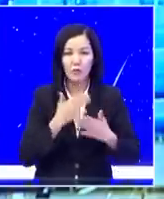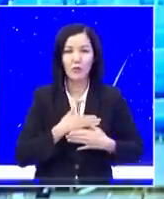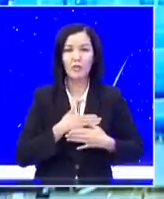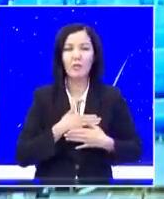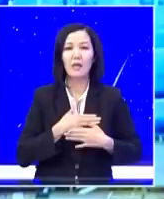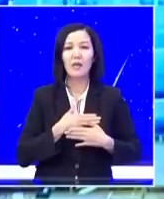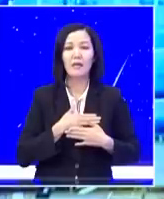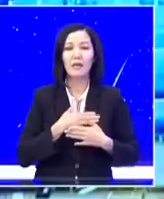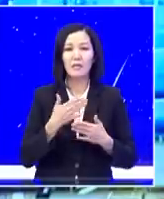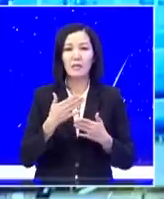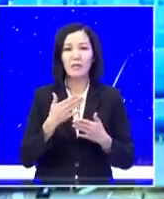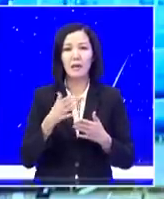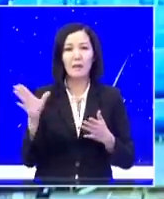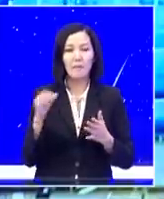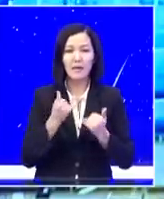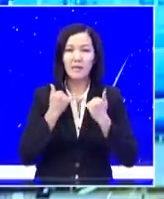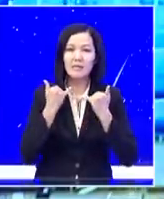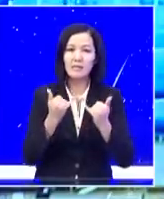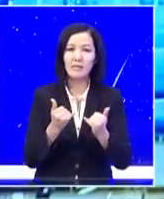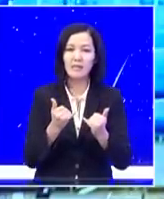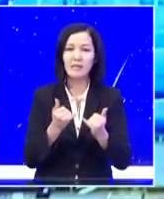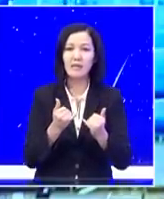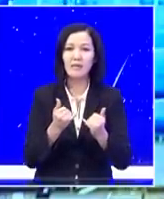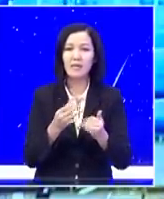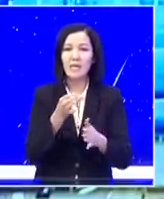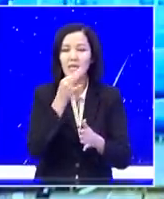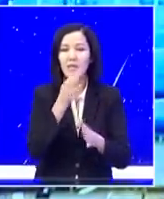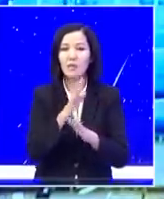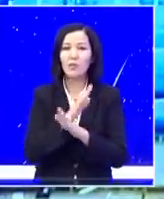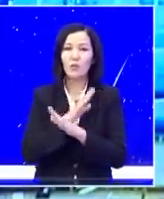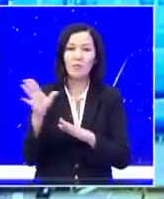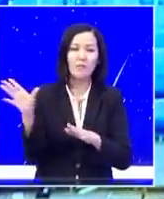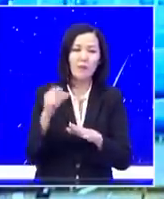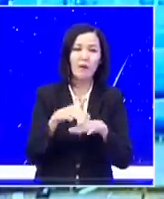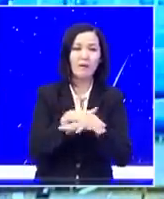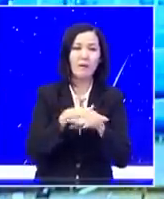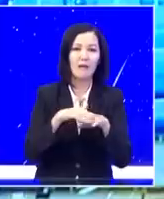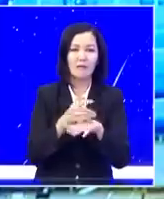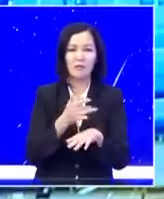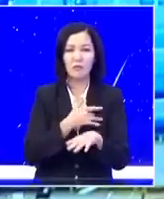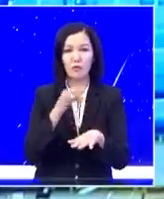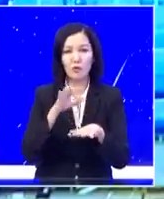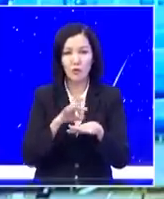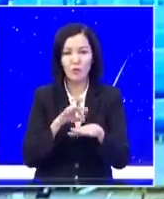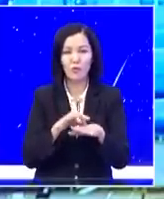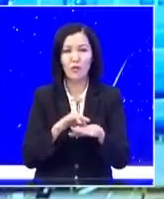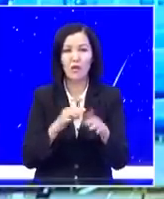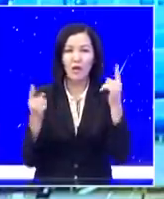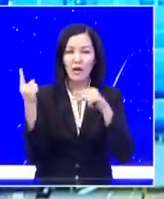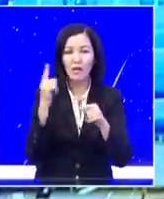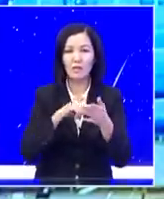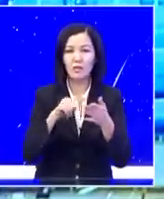ет, тиісінше мезгілсіз өлімі көпшіліктің жүрек қылын қозғады. Ақындардың, ақын жандылардың